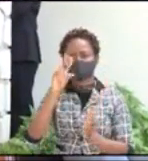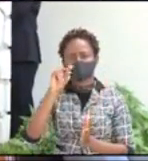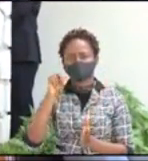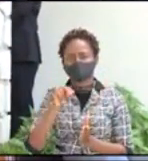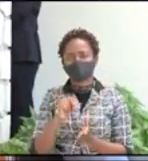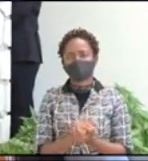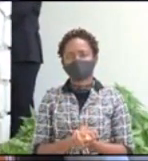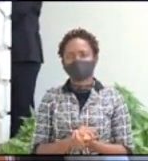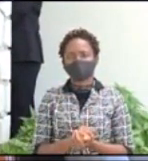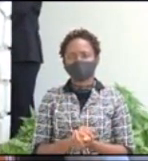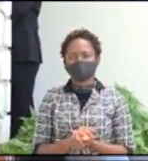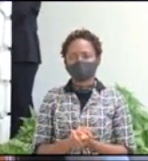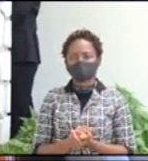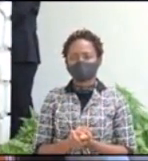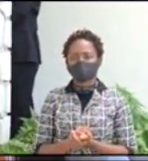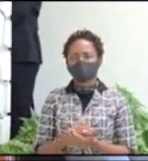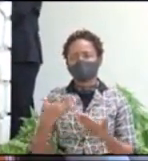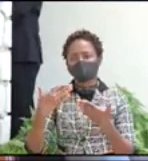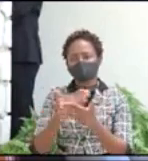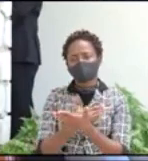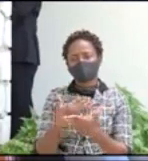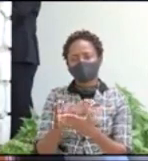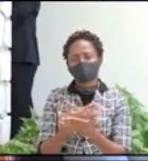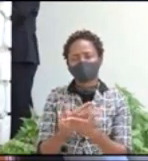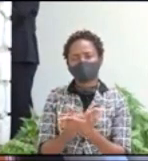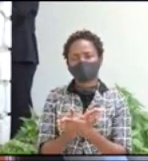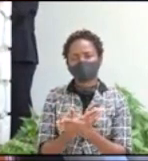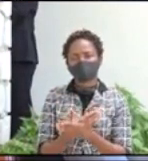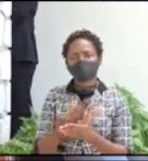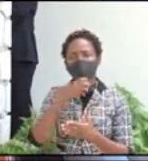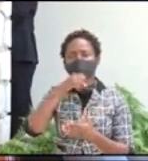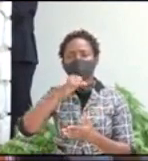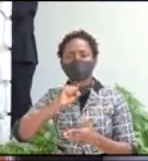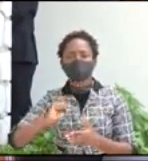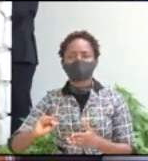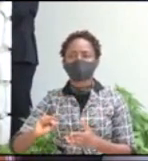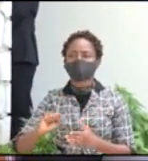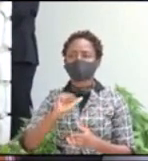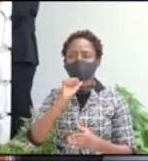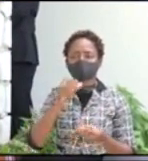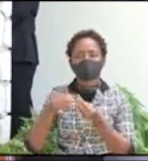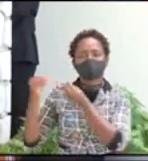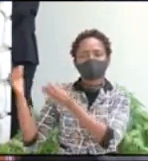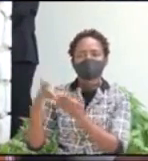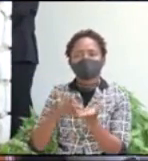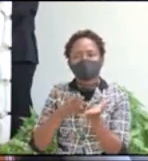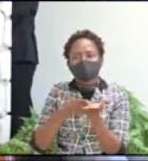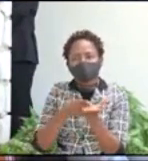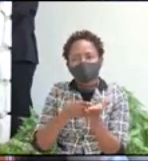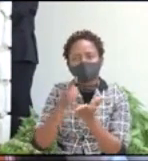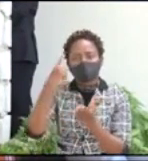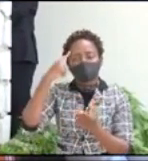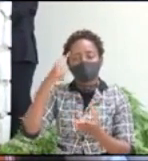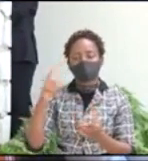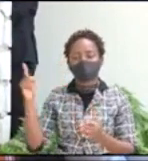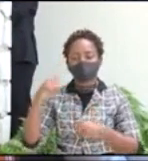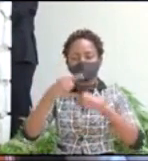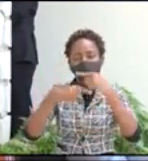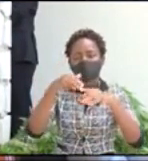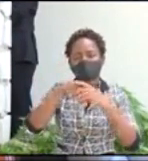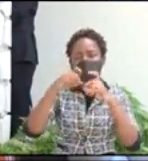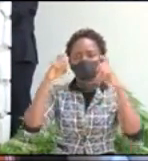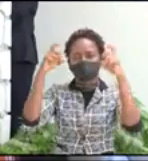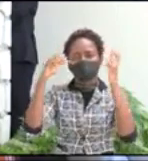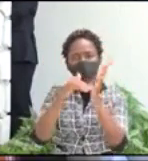l'élection. D'ailleurs, nouvelle constitution et ancienne constitution, je dois participer à l'élection qui vient. Ça veut dire moi